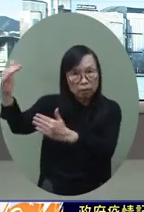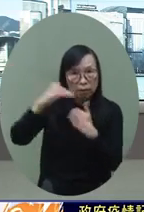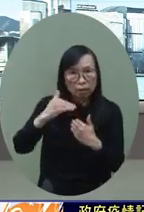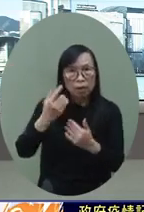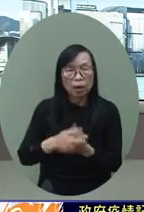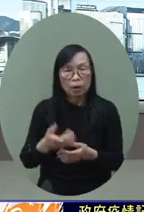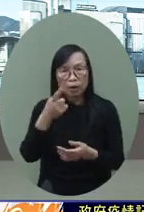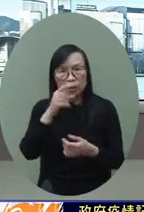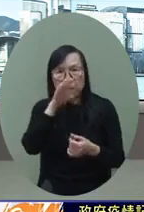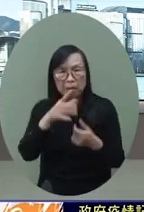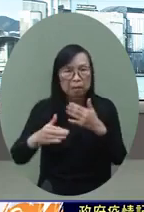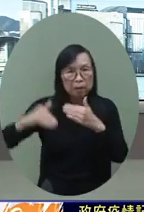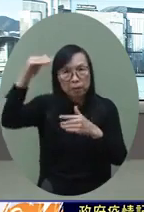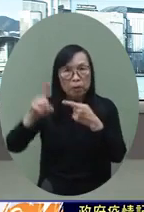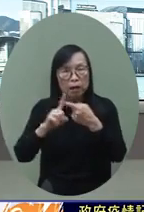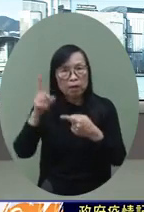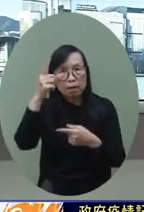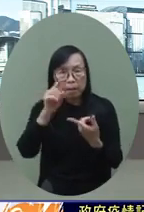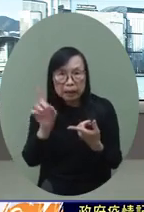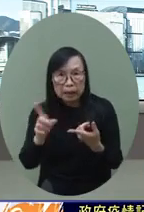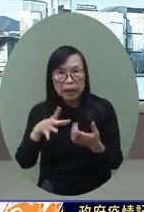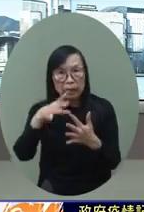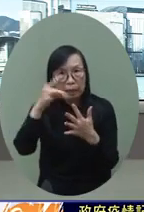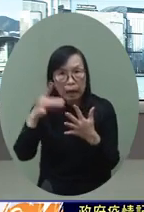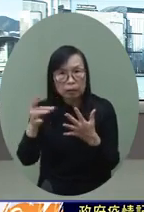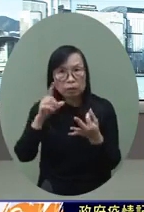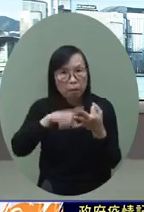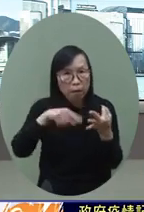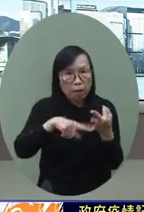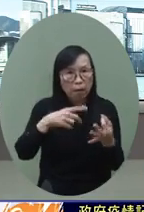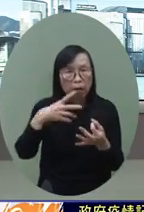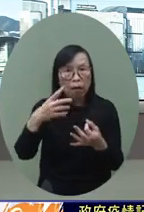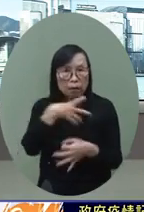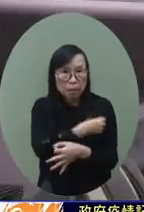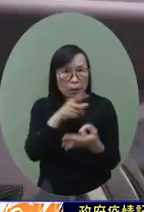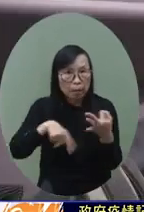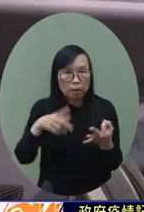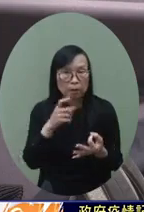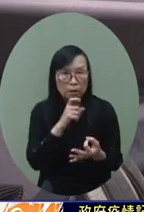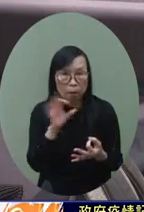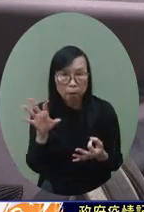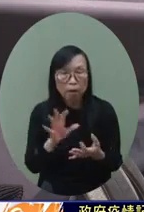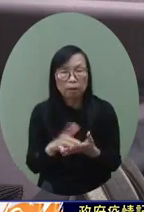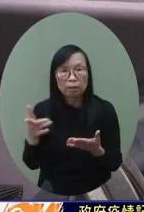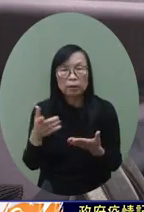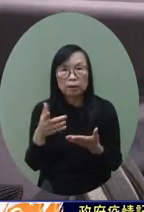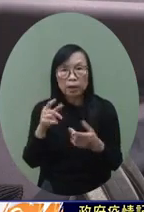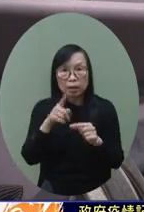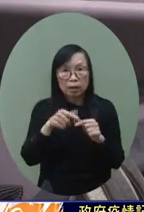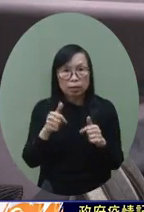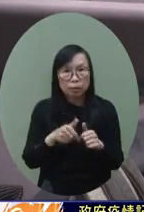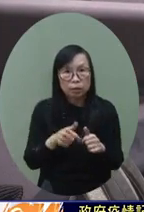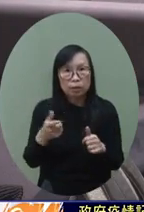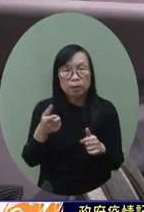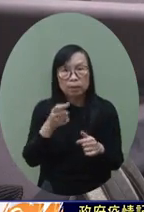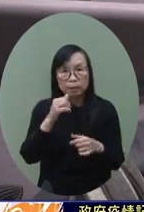危群組優先，想問係邊啲咧？同埋佢哋有冇得揀嗰個牌子嘅咧？頭先提到話有嗰個18區疫苗中心嘅，市民